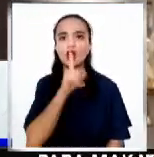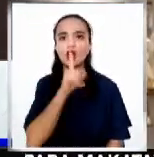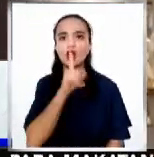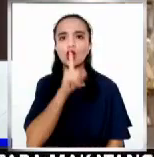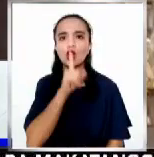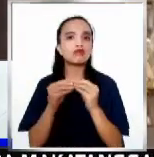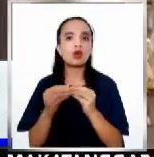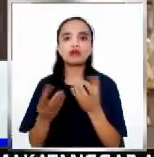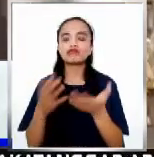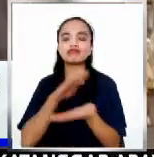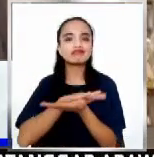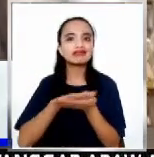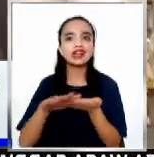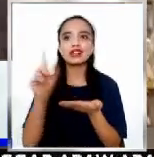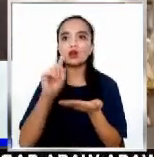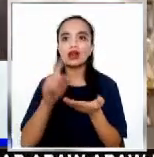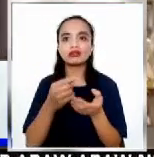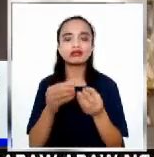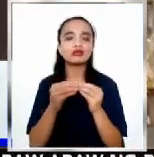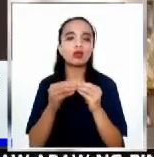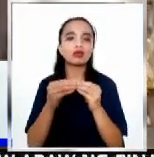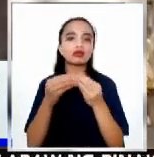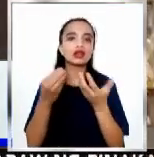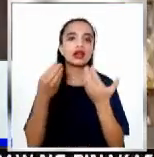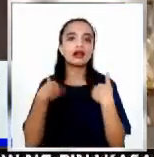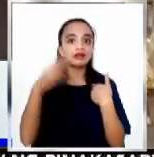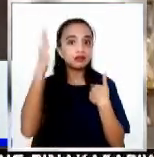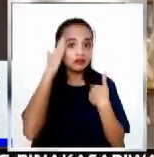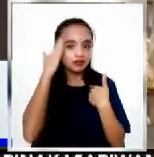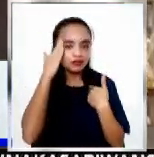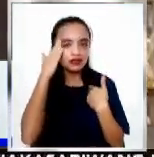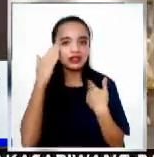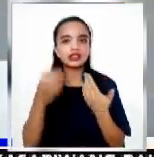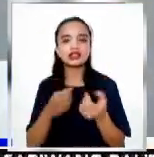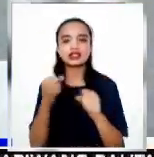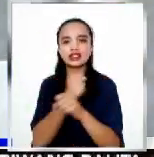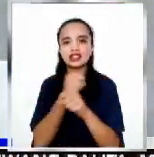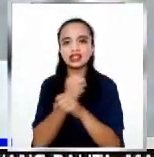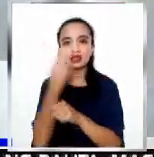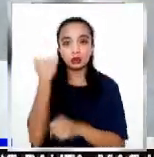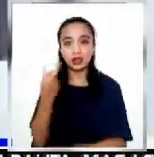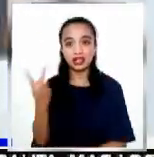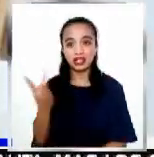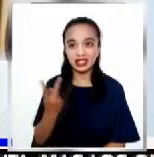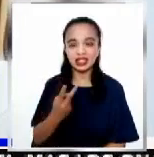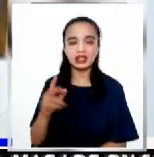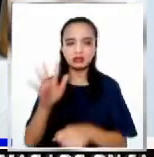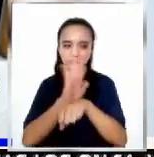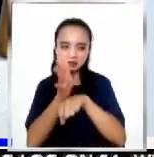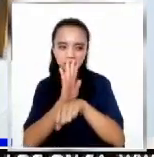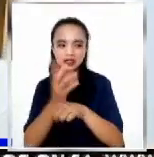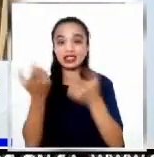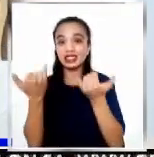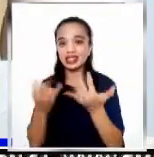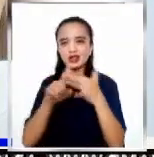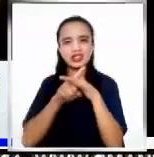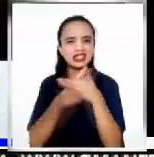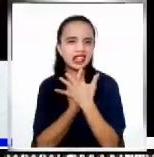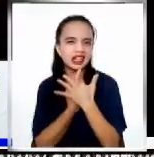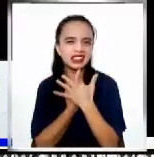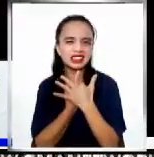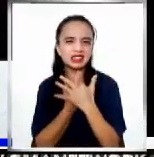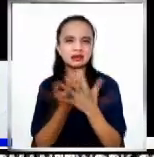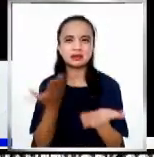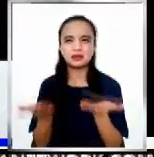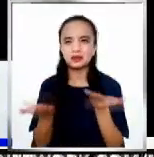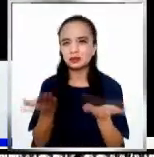business. Yeah. And especially kaming dalawa, parang since magpo-producing kami ng series. We're starting like a mini